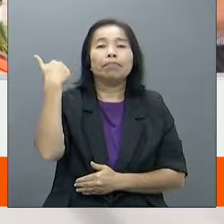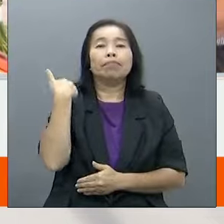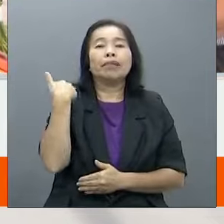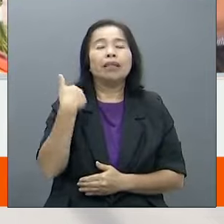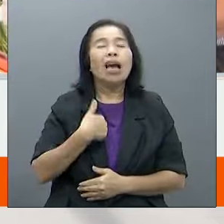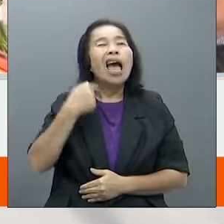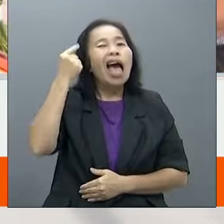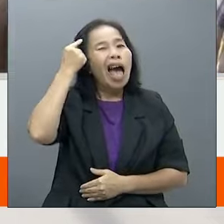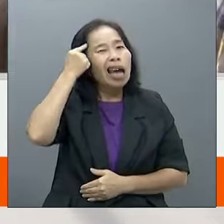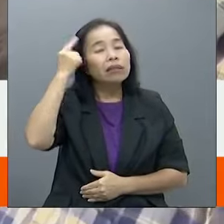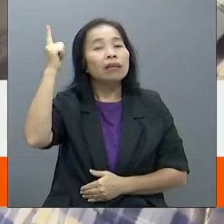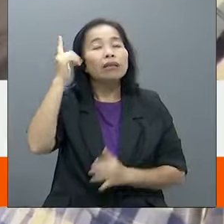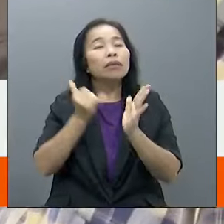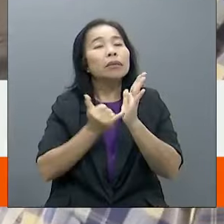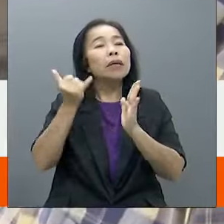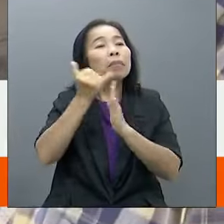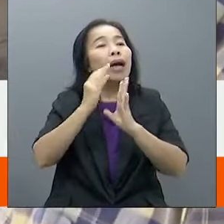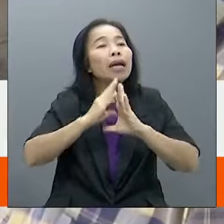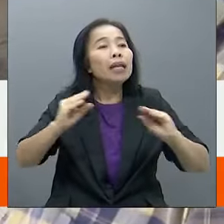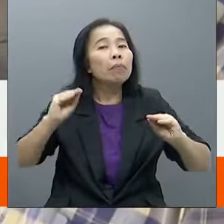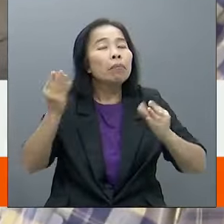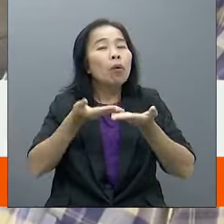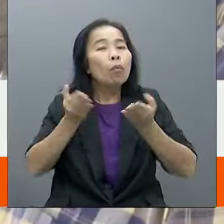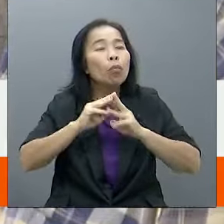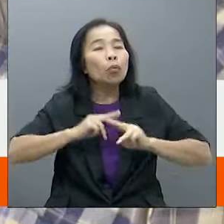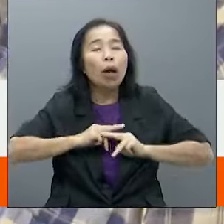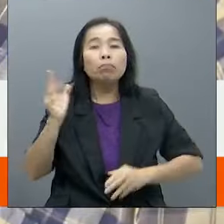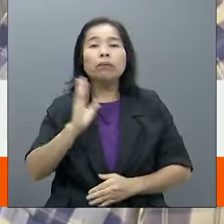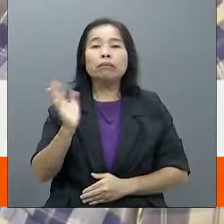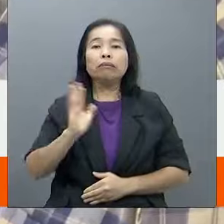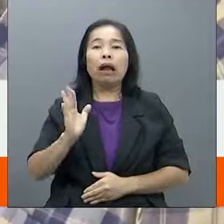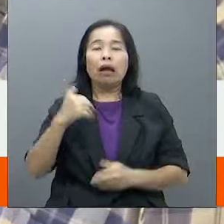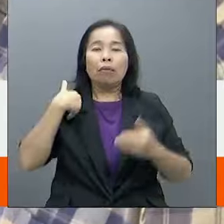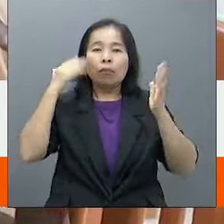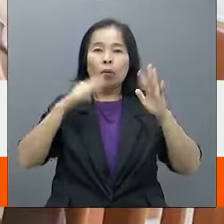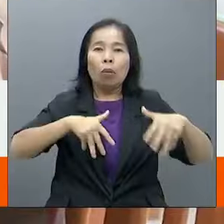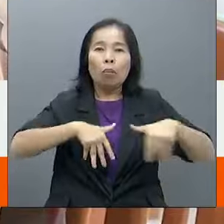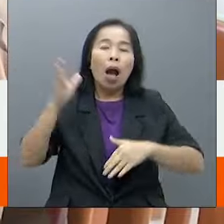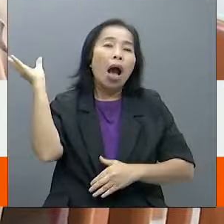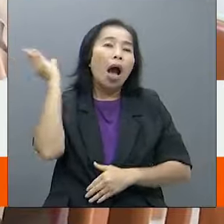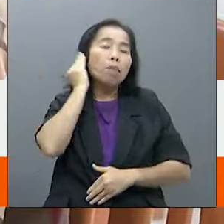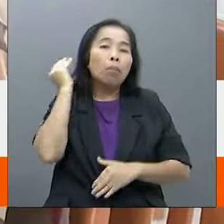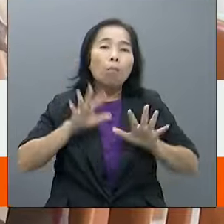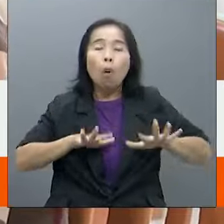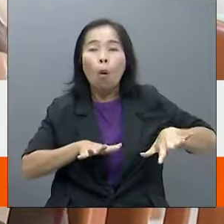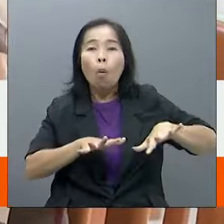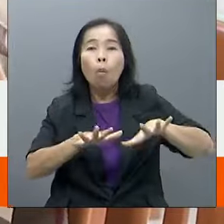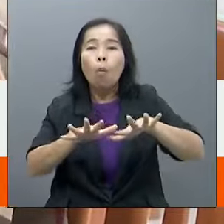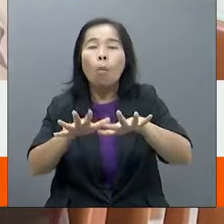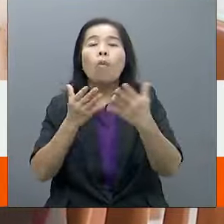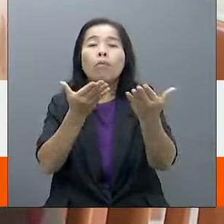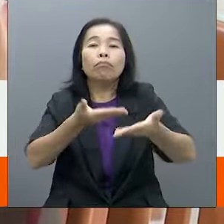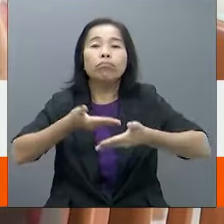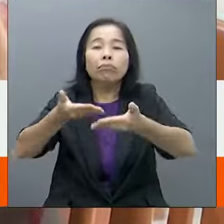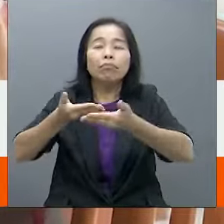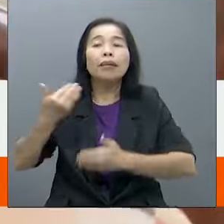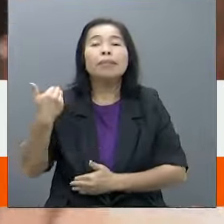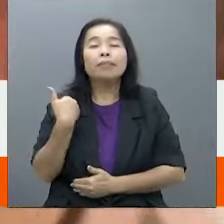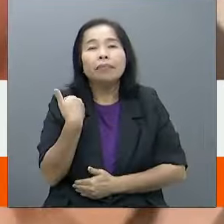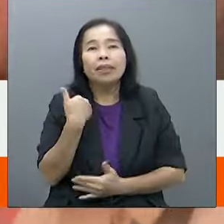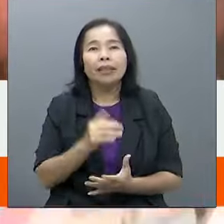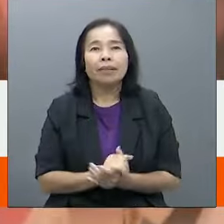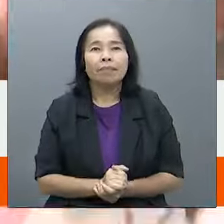ดว่านะครับเป็นการมาที่นะครับที่เหมือนกับประกาศไกลๆนะครับว่านะครับพื้นที่เนี้ยคือพื้นที่